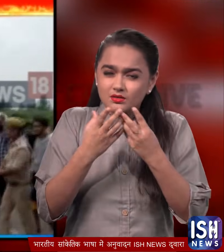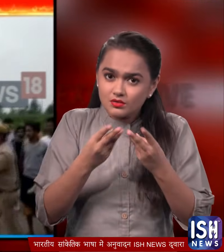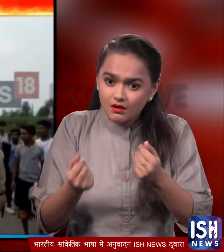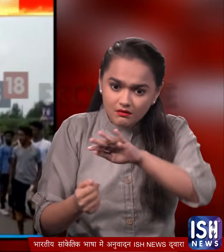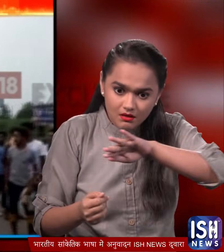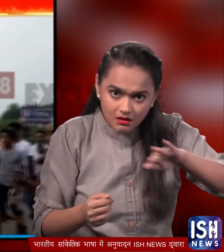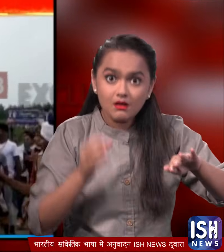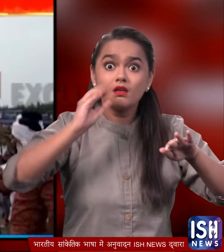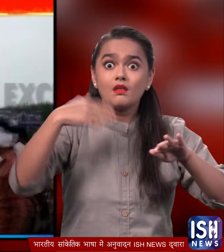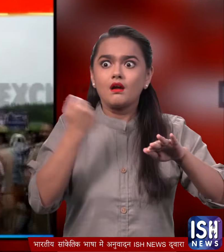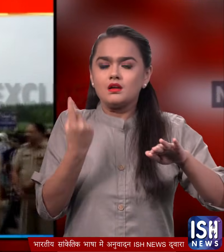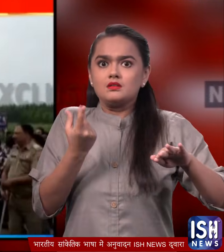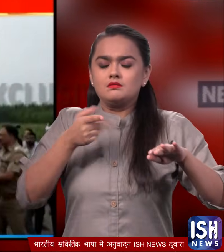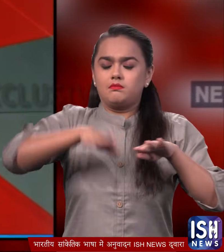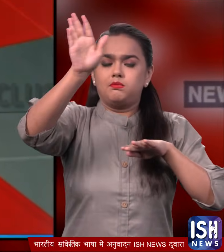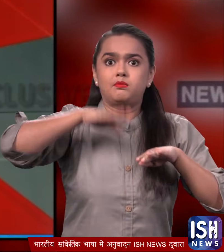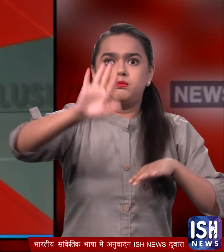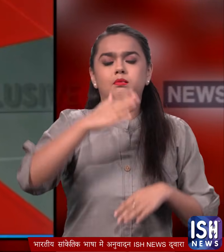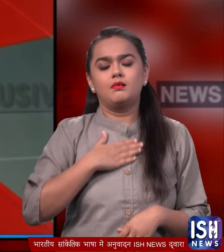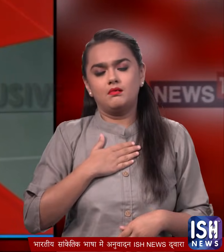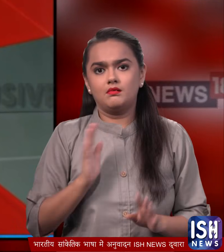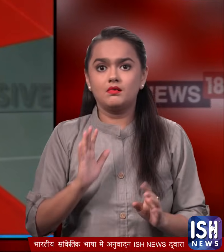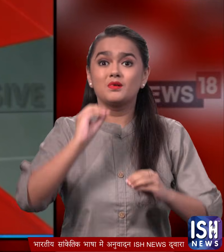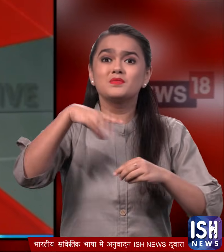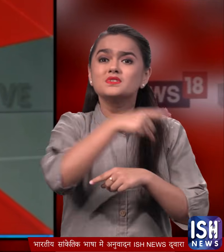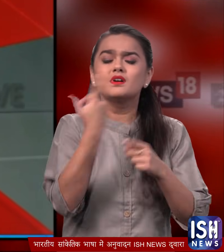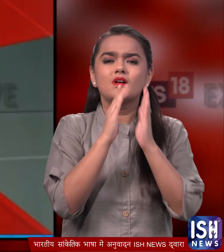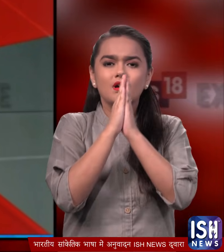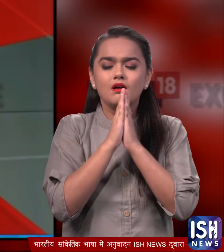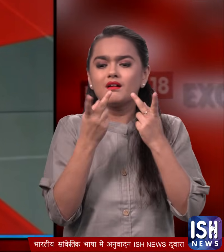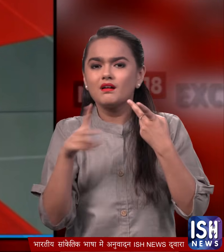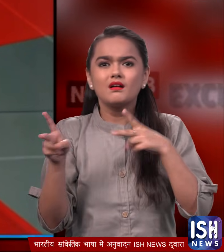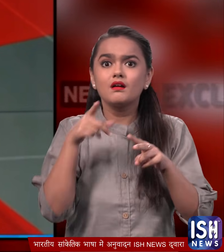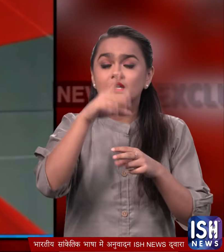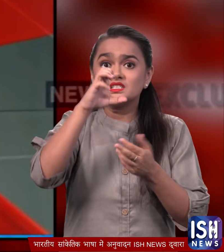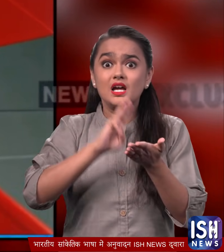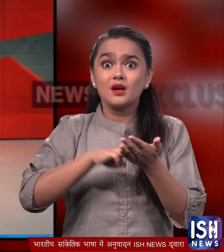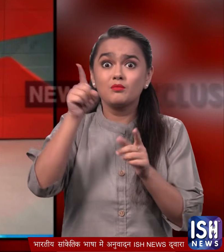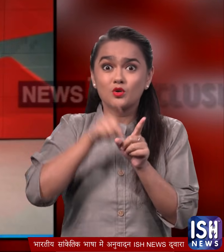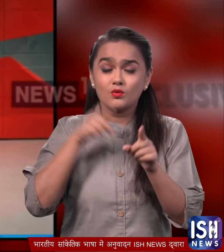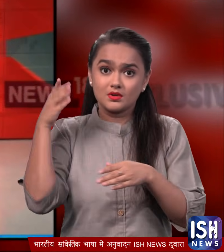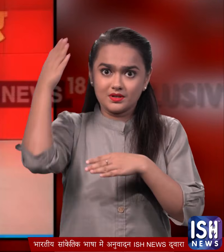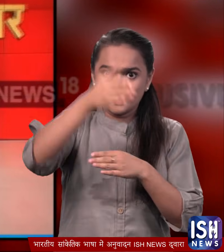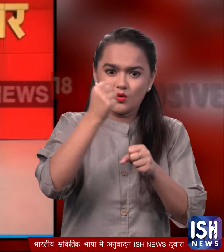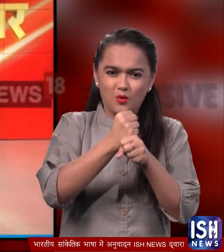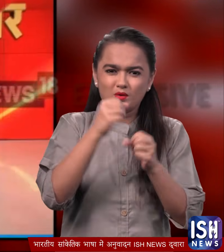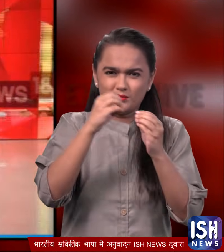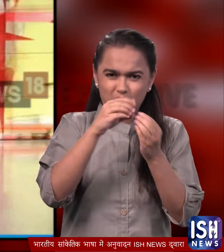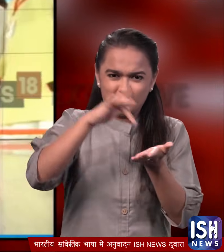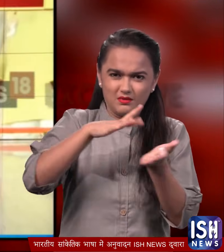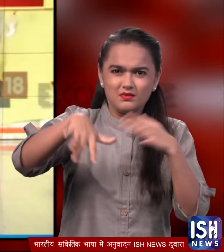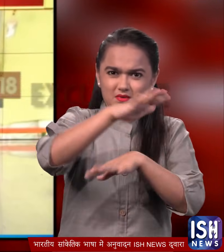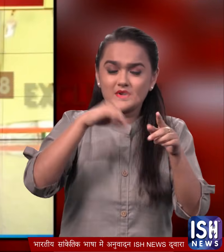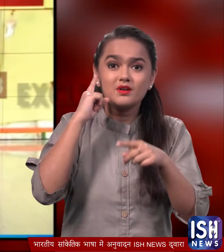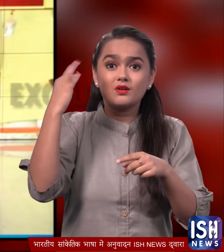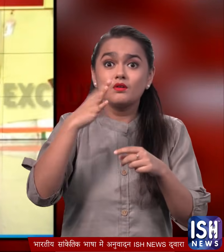में फंसे लोगों ने राहत की सांस ली। हालांकि जाति को लेकर छिड़े विवाद के बीच सीएम योगी आदित्यनाथ ने गौतम बुद्ध नगर जिले के दादरी में